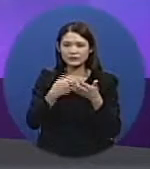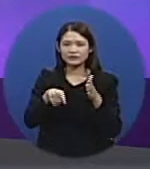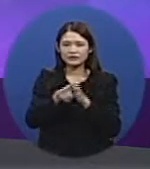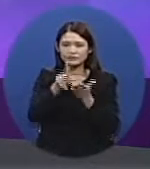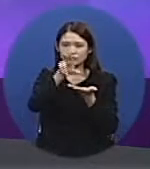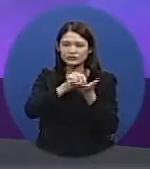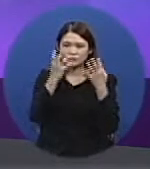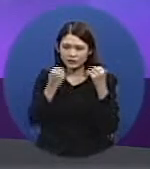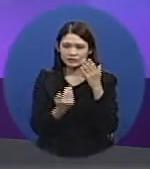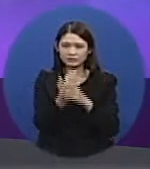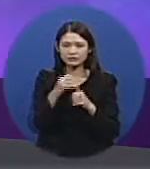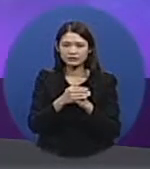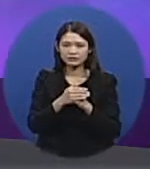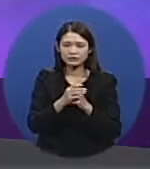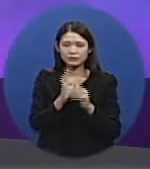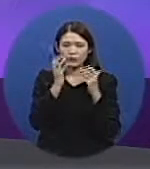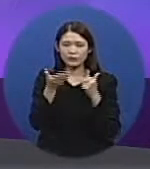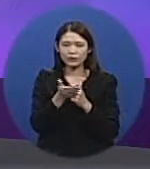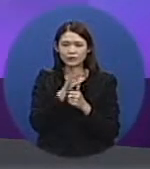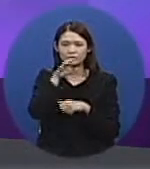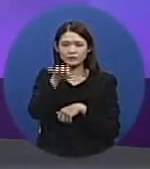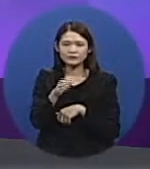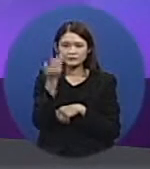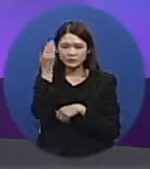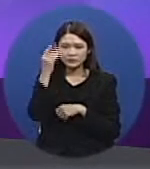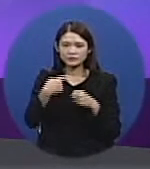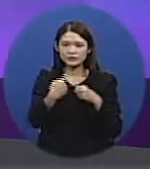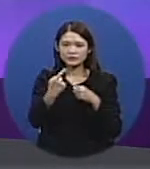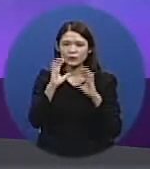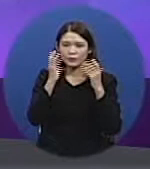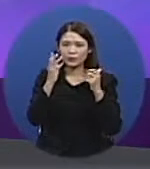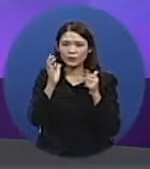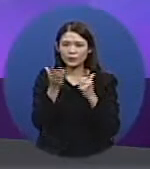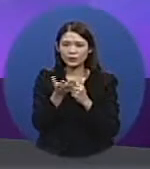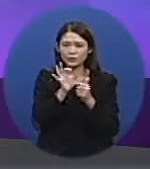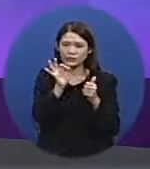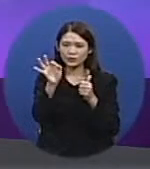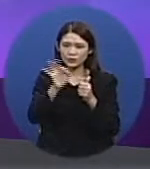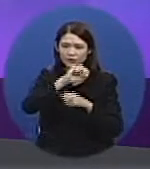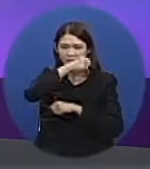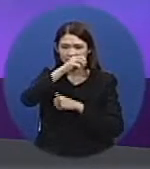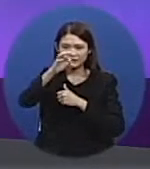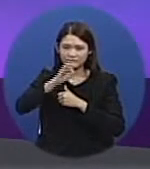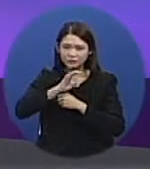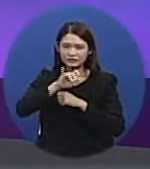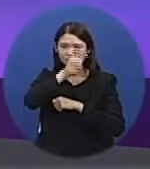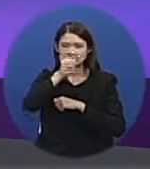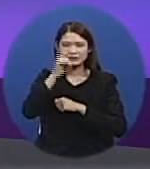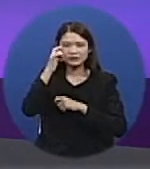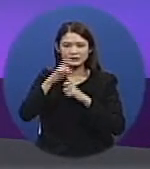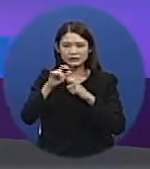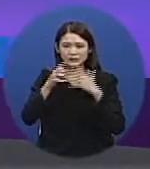대한 말씀입니다. 보육 현장에서는 요즘 내년도 보육료가 제대로 들어올 것인가를 놓고 근심이 많습니다. 얼마